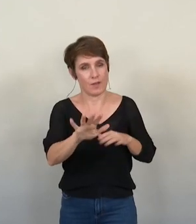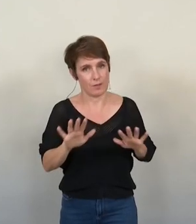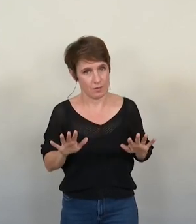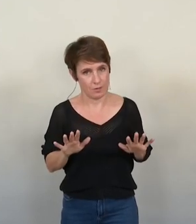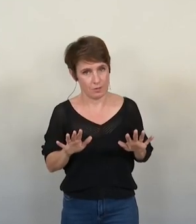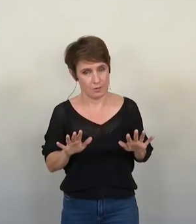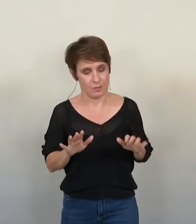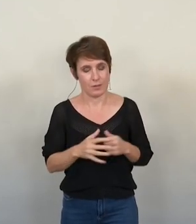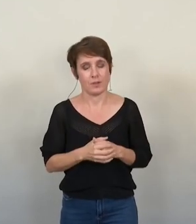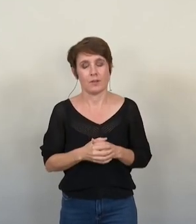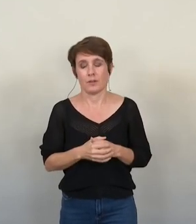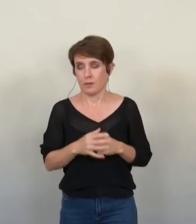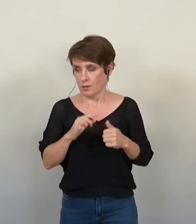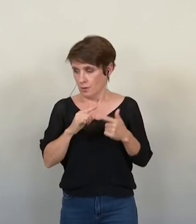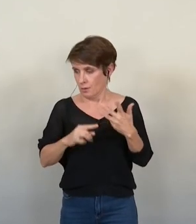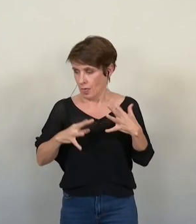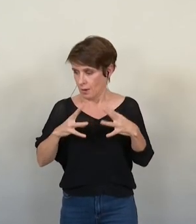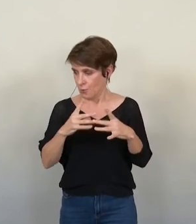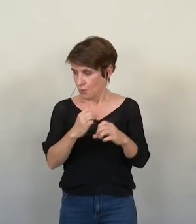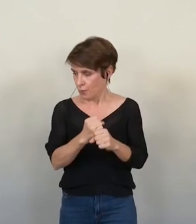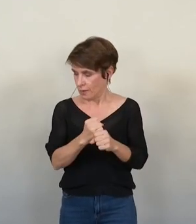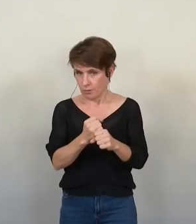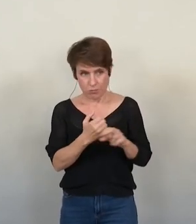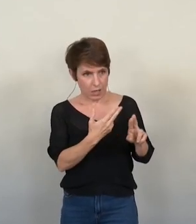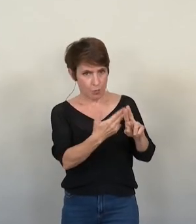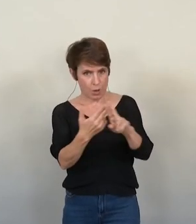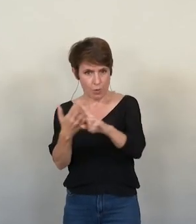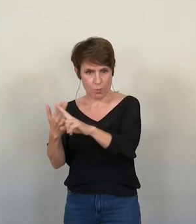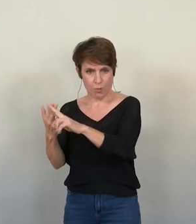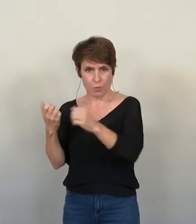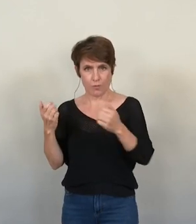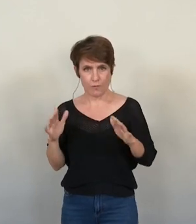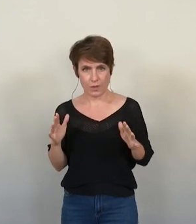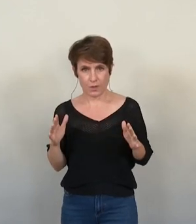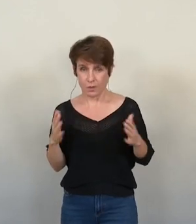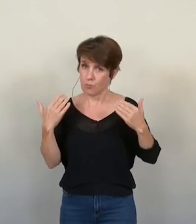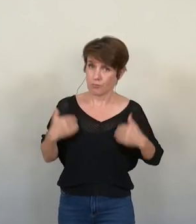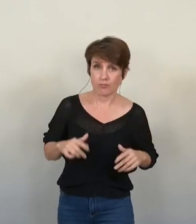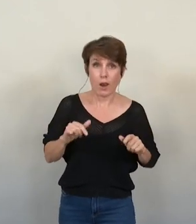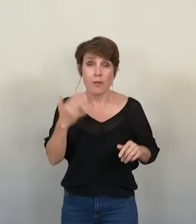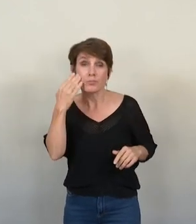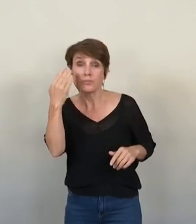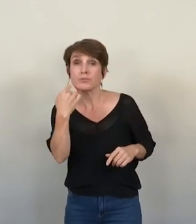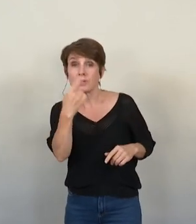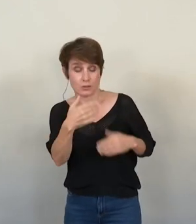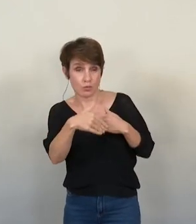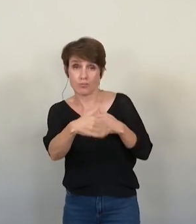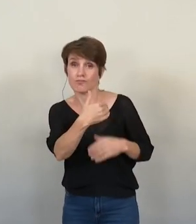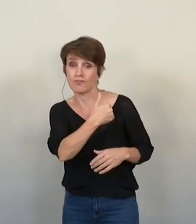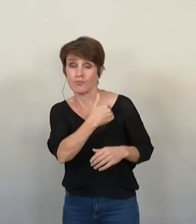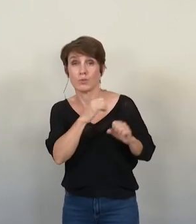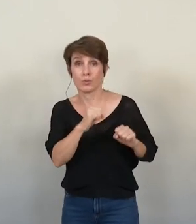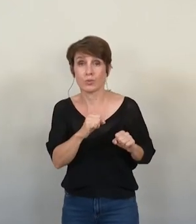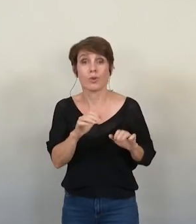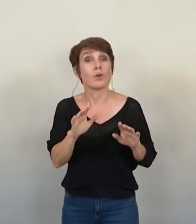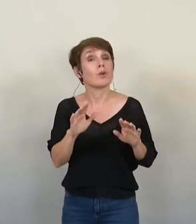crois avoir dit l'essentiel et répondu l'essentiel de vos questions et en tout cas je serai toujours présent si vous avez une question parce que je tiens à préciser qu'il n'y a eu